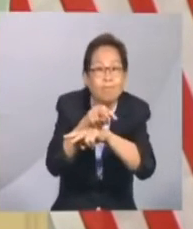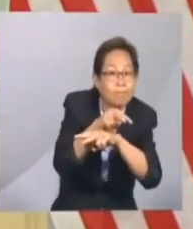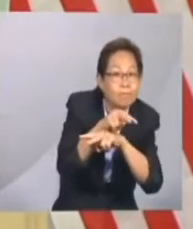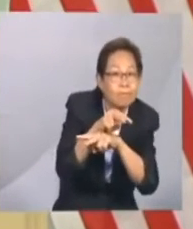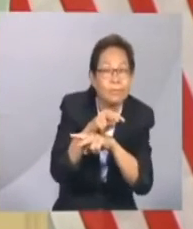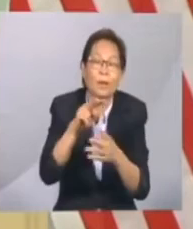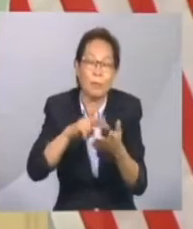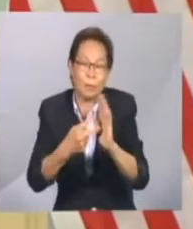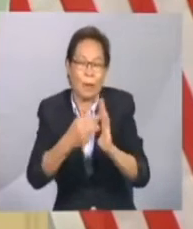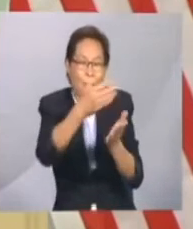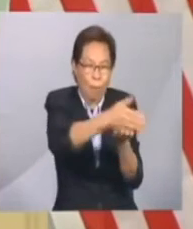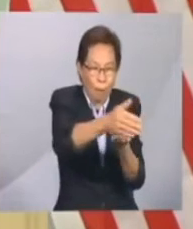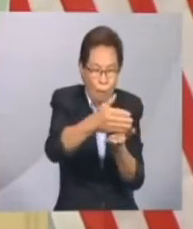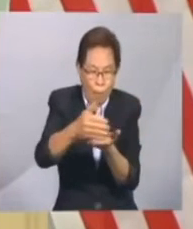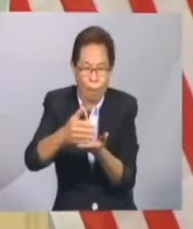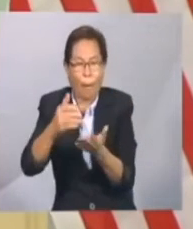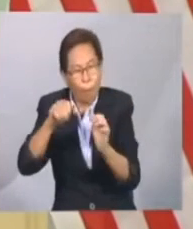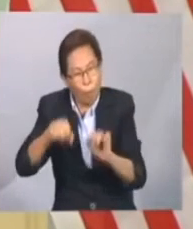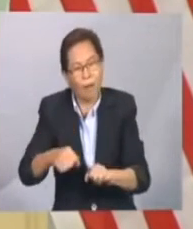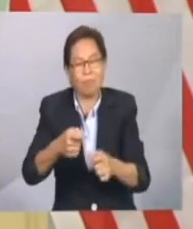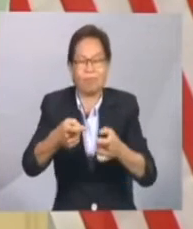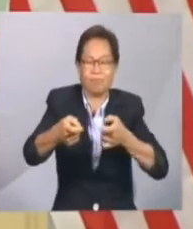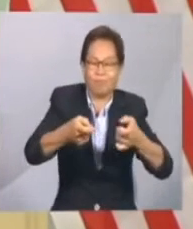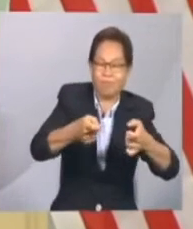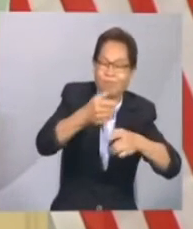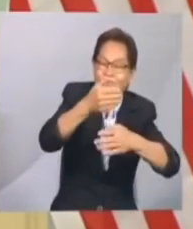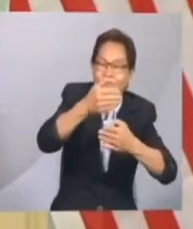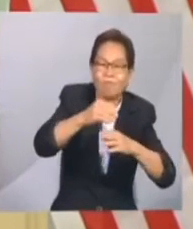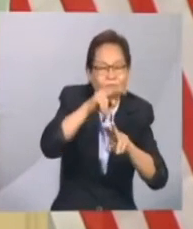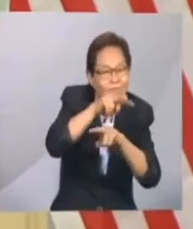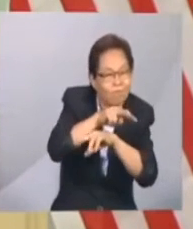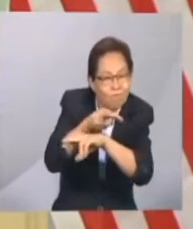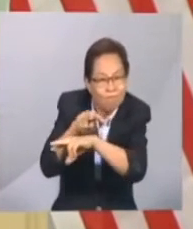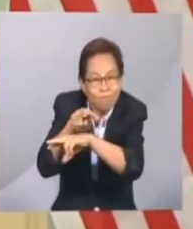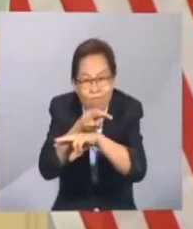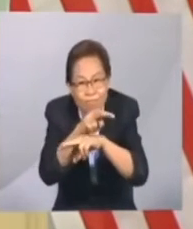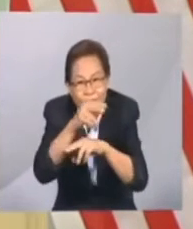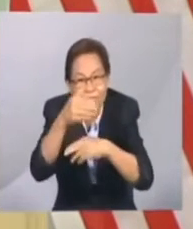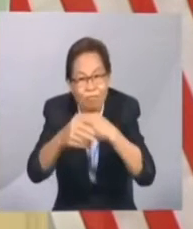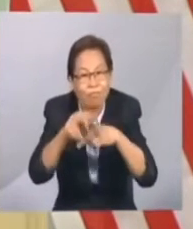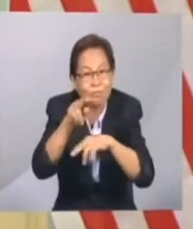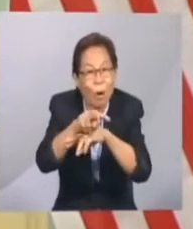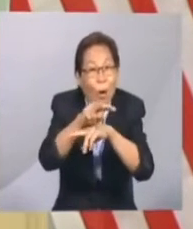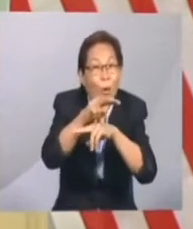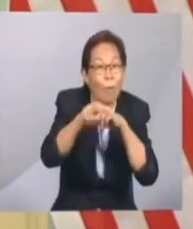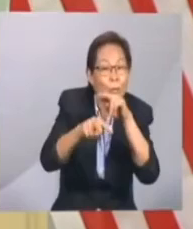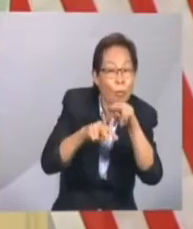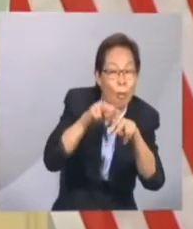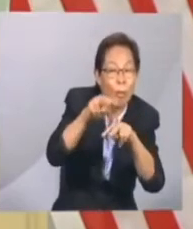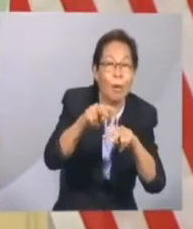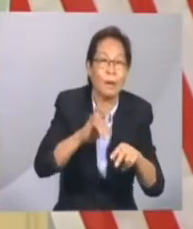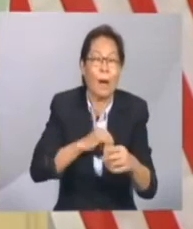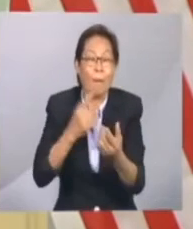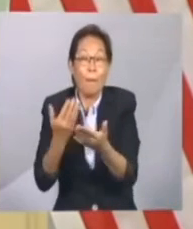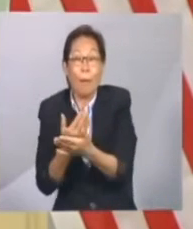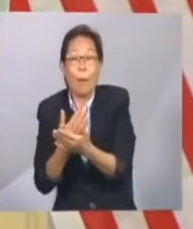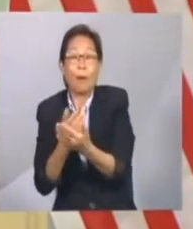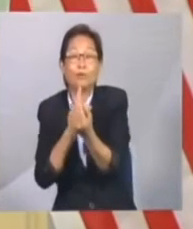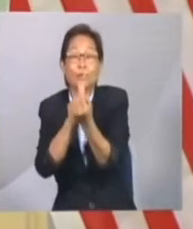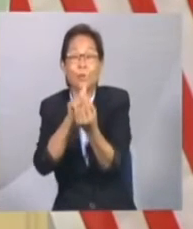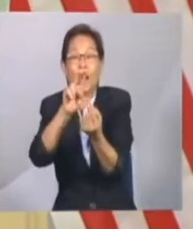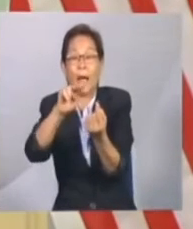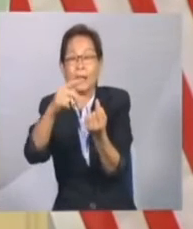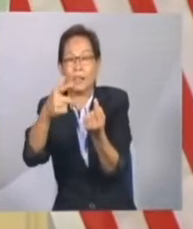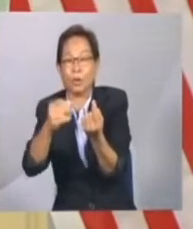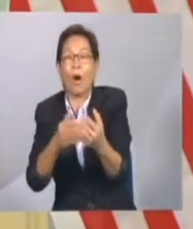dari segi pengagihan tersebut. Saya difahamkan, ada saya pergi baru ini jumpa dengan satu NGO. Dia